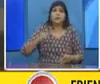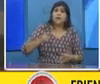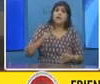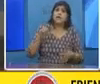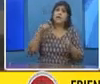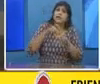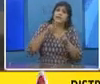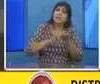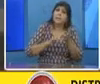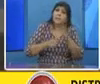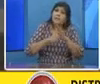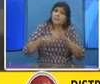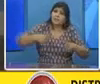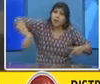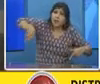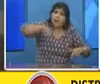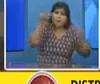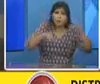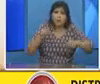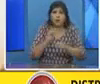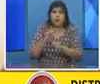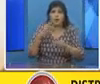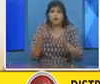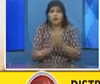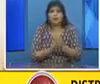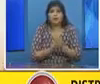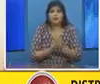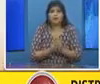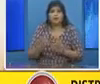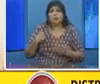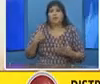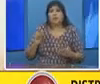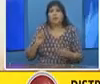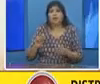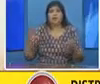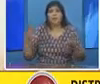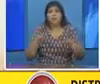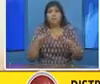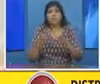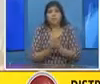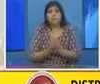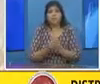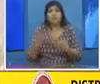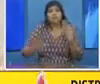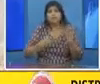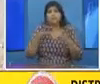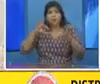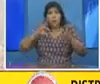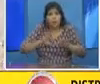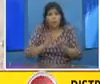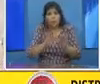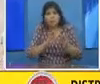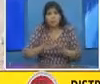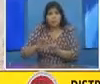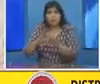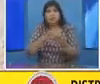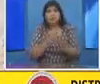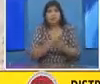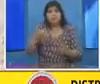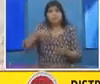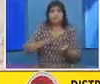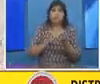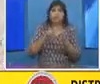प्रशासन और स्थानीय लोगों ने मिलकर एक दिलचस्प मुहिम चलाई। इस मुहिम की वजह से आज वडोदरा